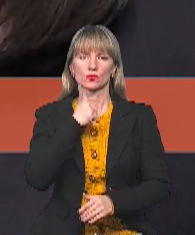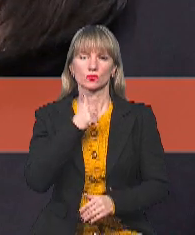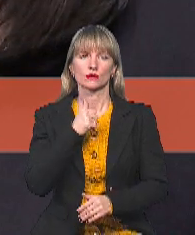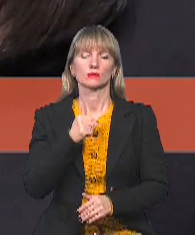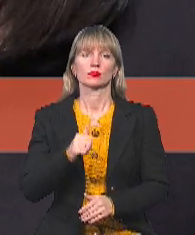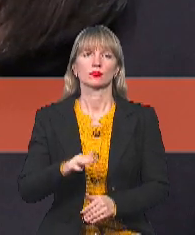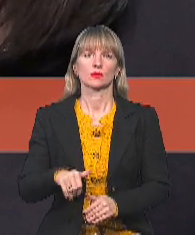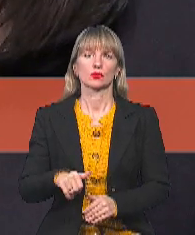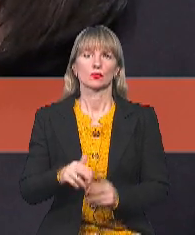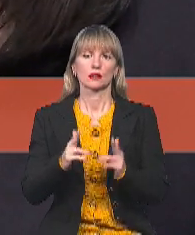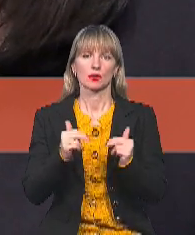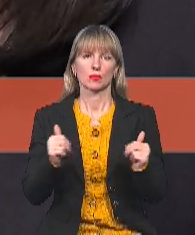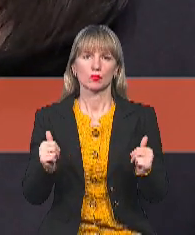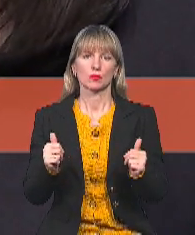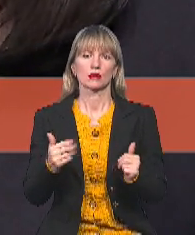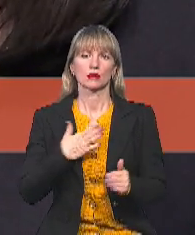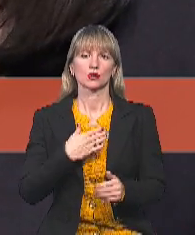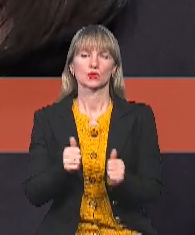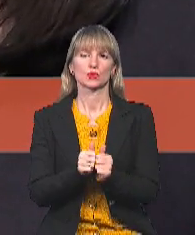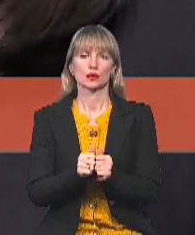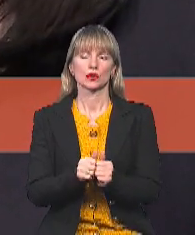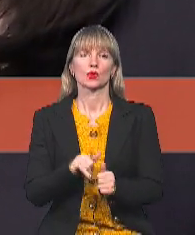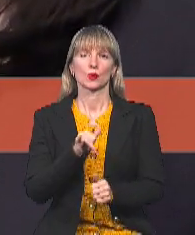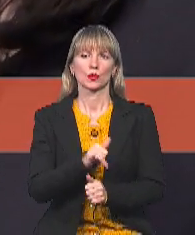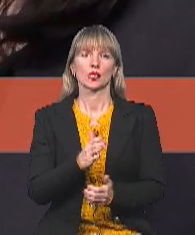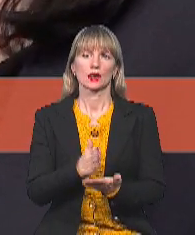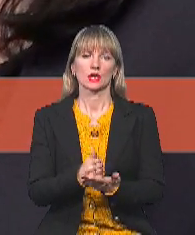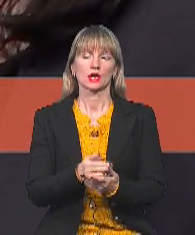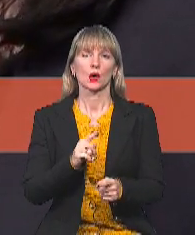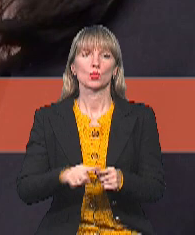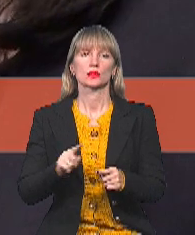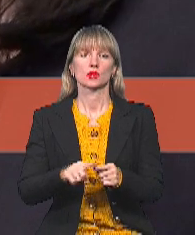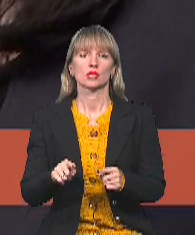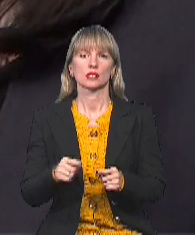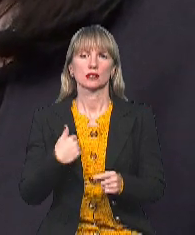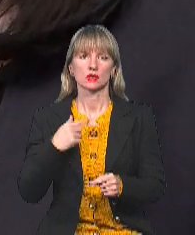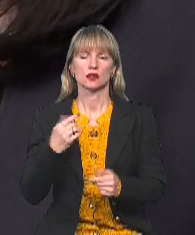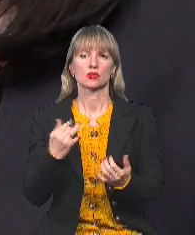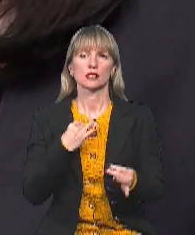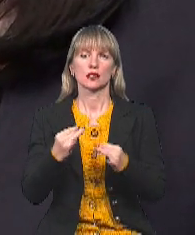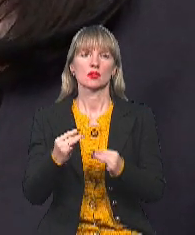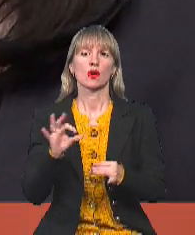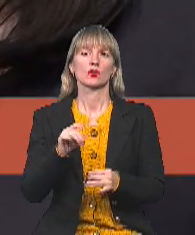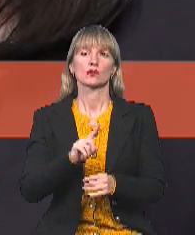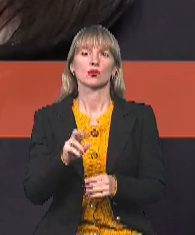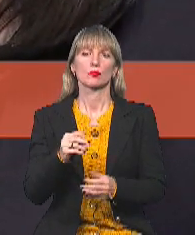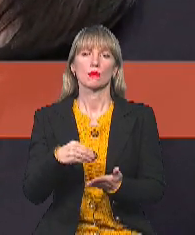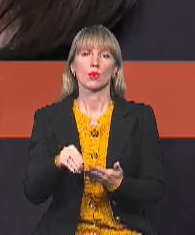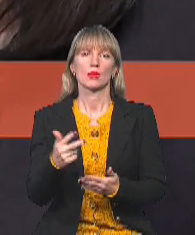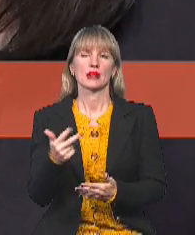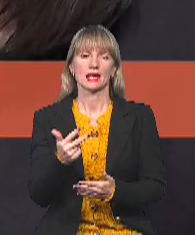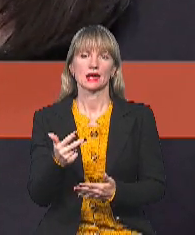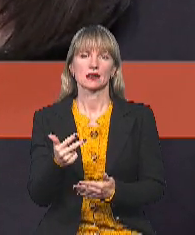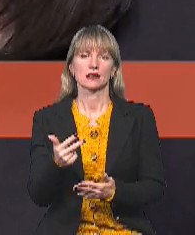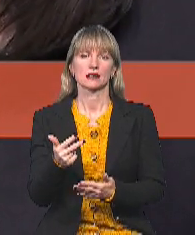Вот. Потом Днепропетровск, вот наши соседи, у них два ускорителя. И, насколько я знаю, сейчас ведутся разговоры о том, чтобы покупать третий. Потому